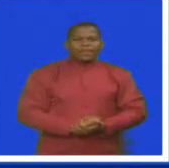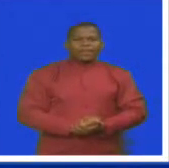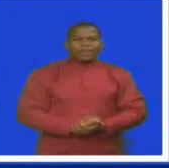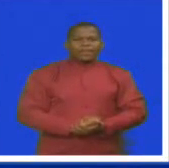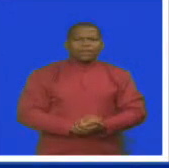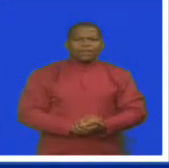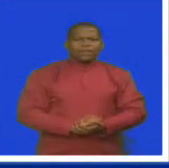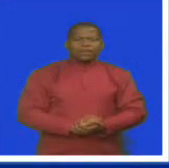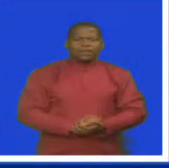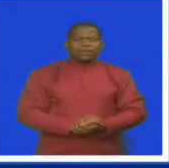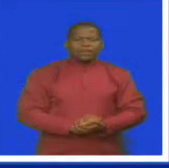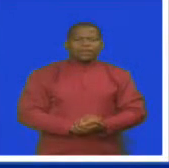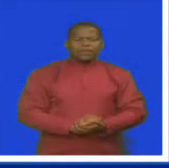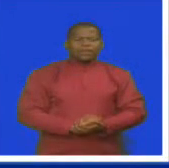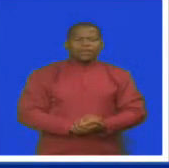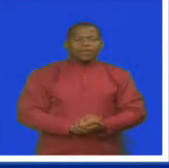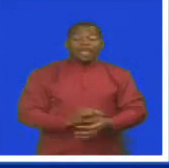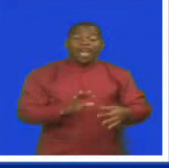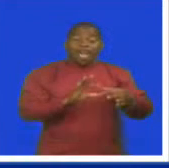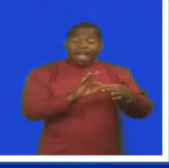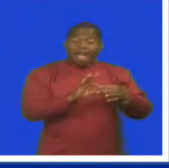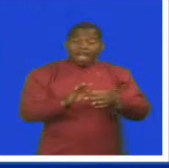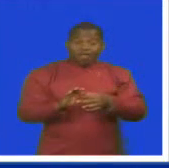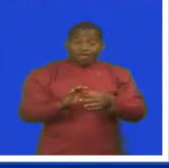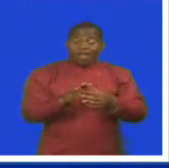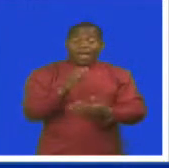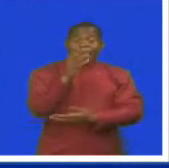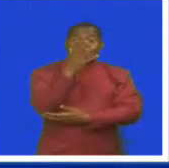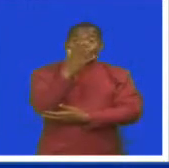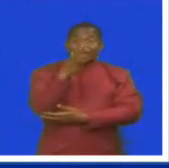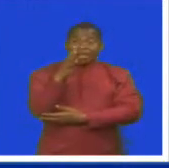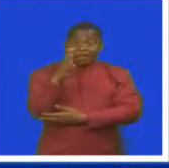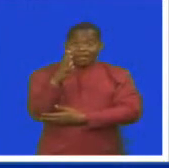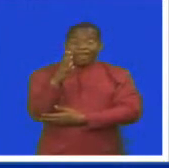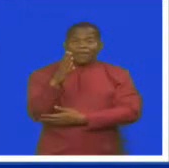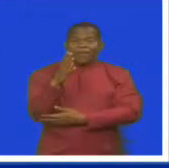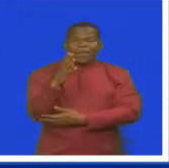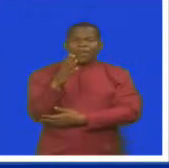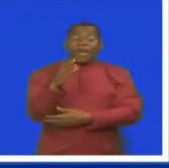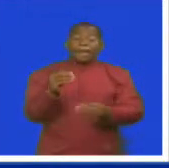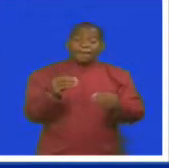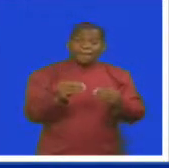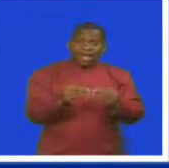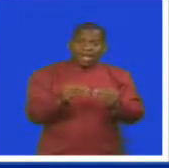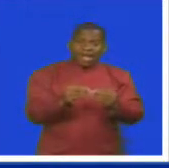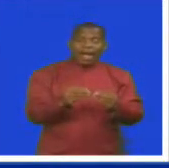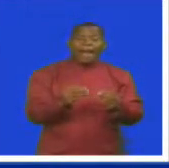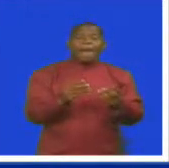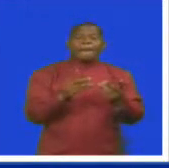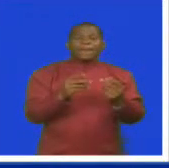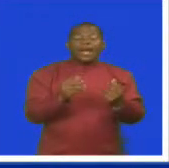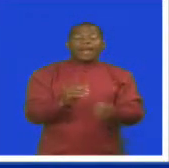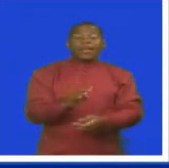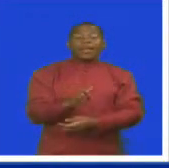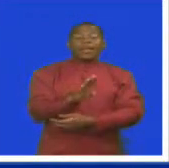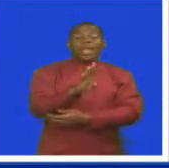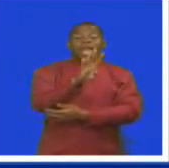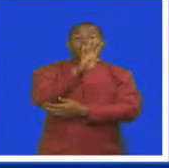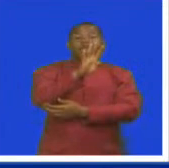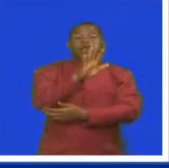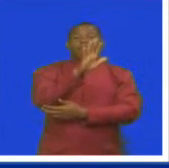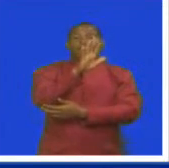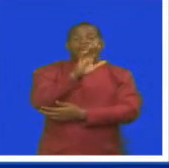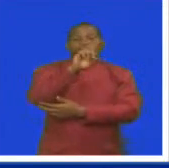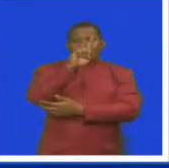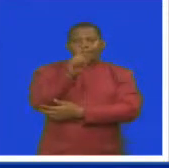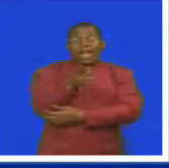Inhlangano iFNP Eswatini Foundation seyikhiphe imali lenganga 645,000 emalangeni etawutholwa inhlangano